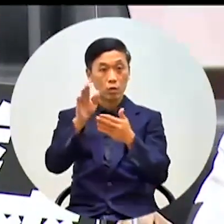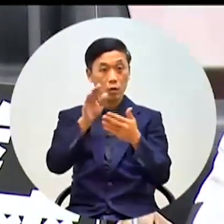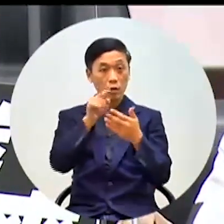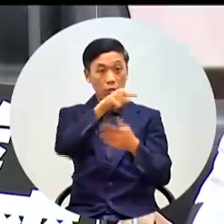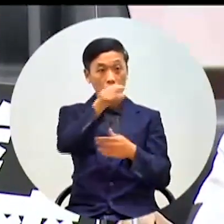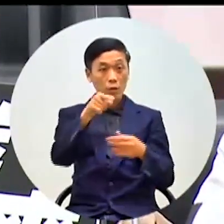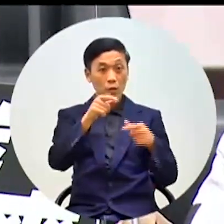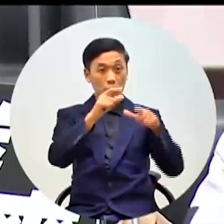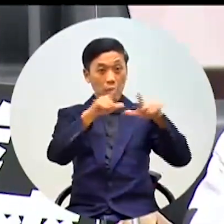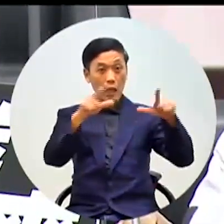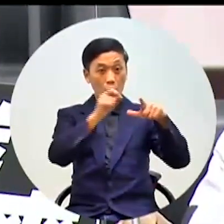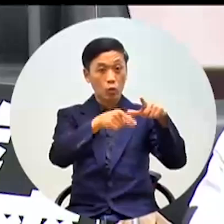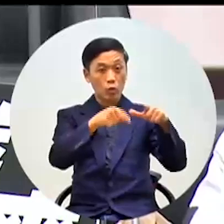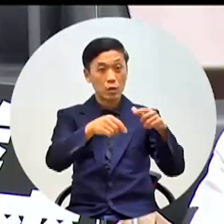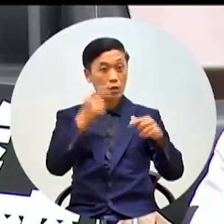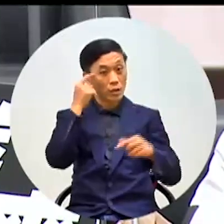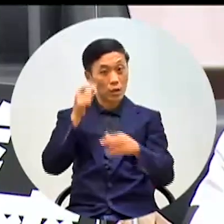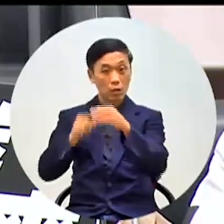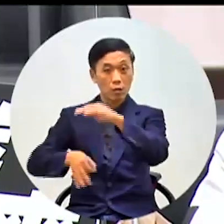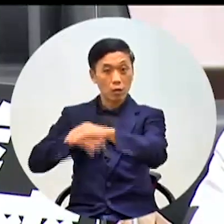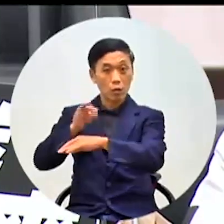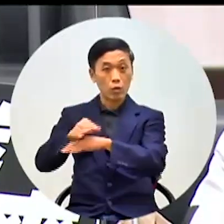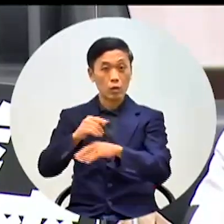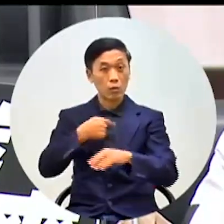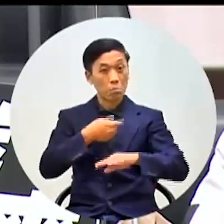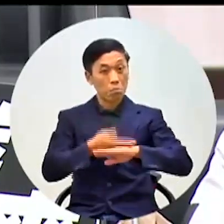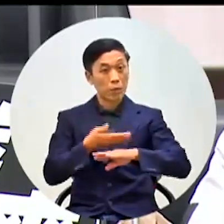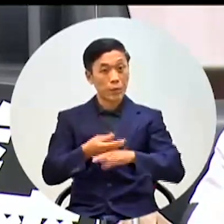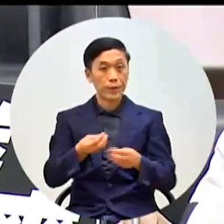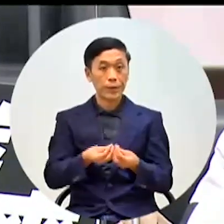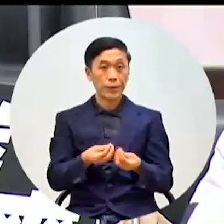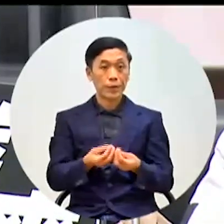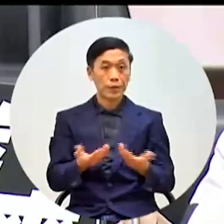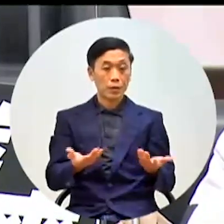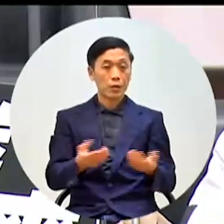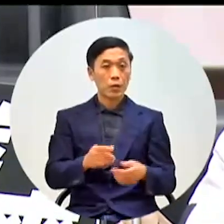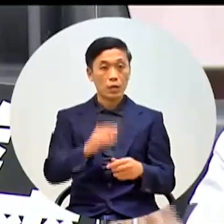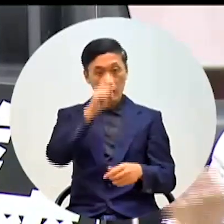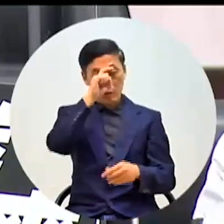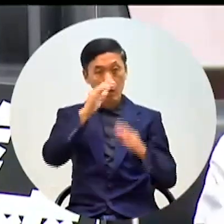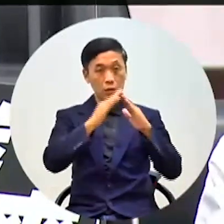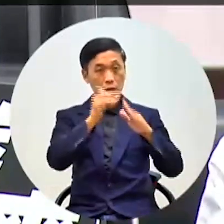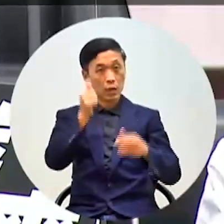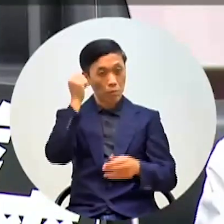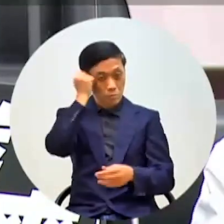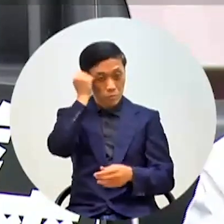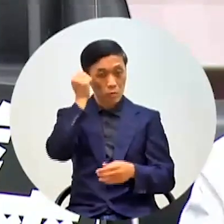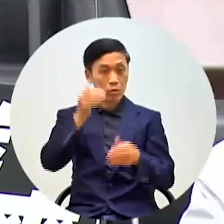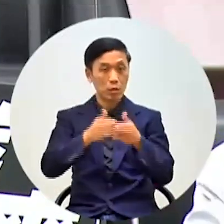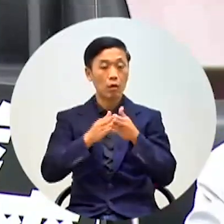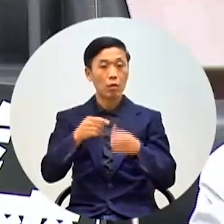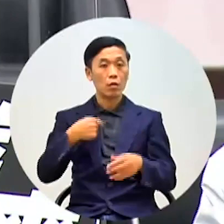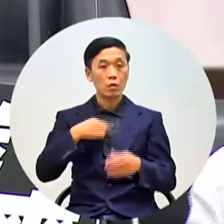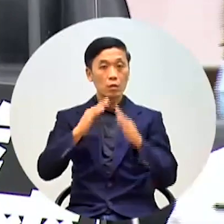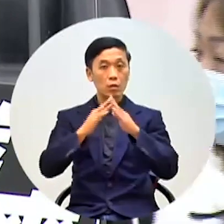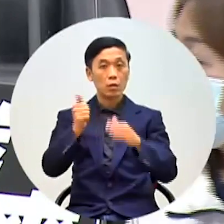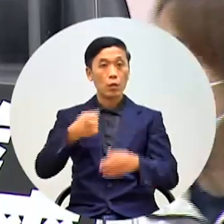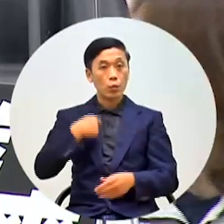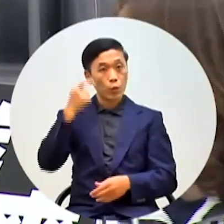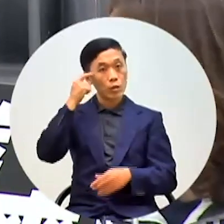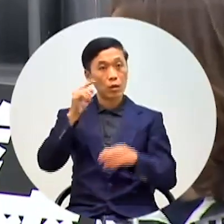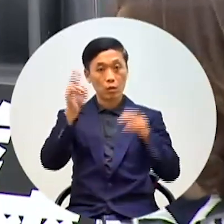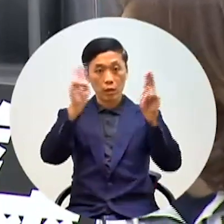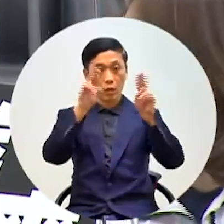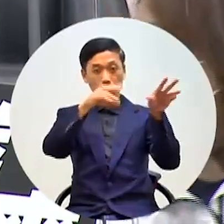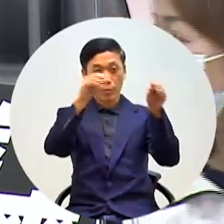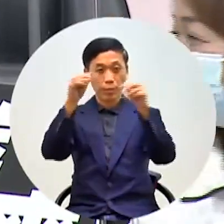要如何安心投资？请市长一定要切记。 好，市长，好，我想哦，现在停电已经不是新